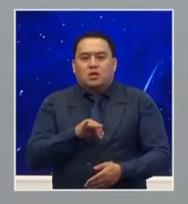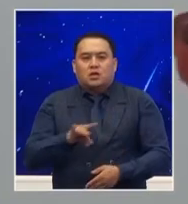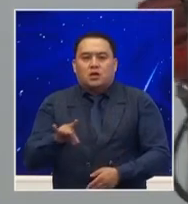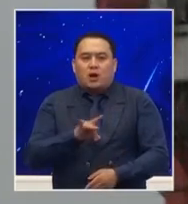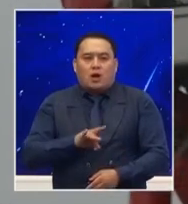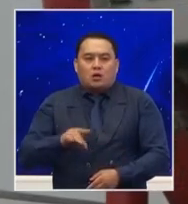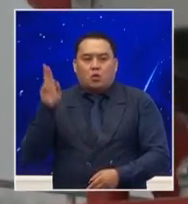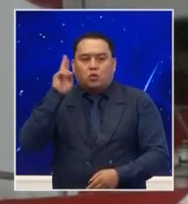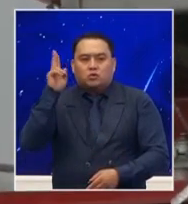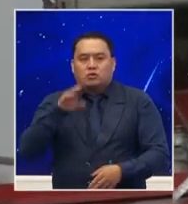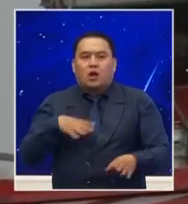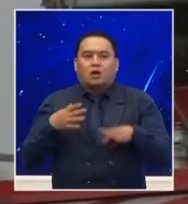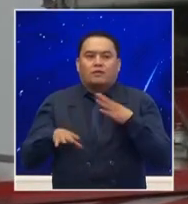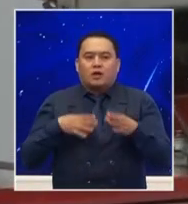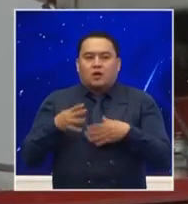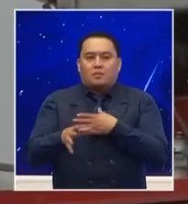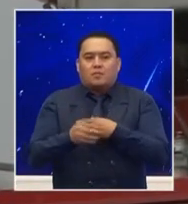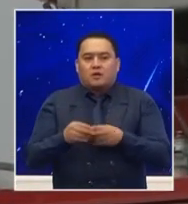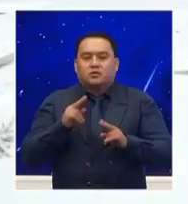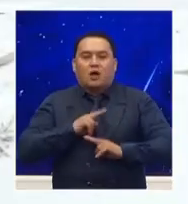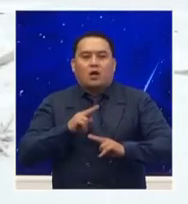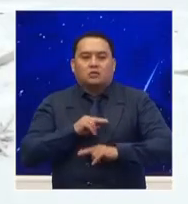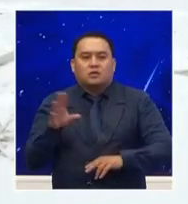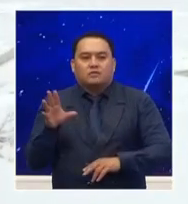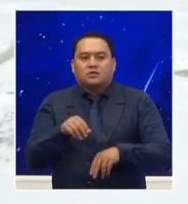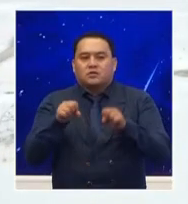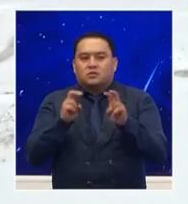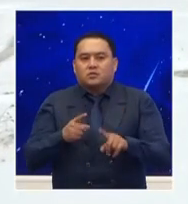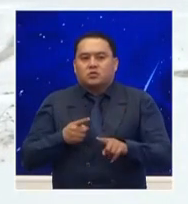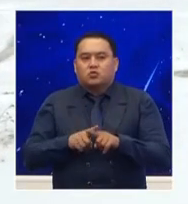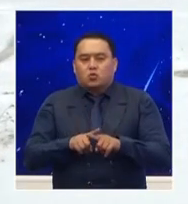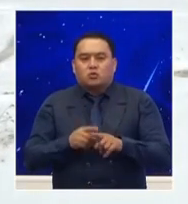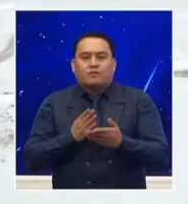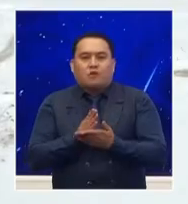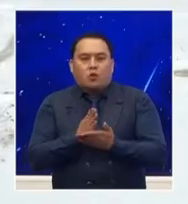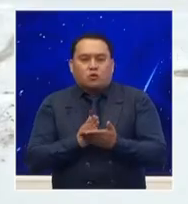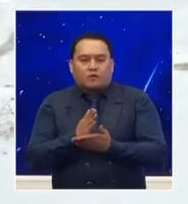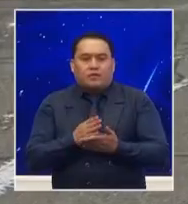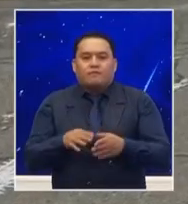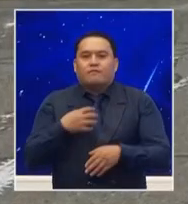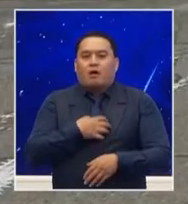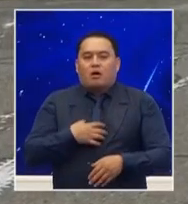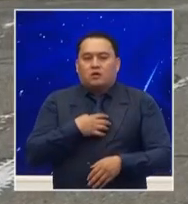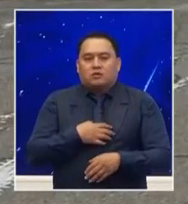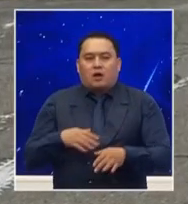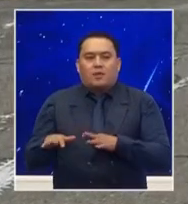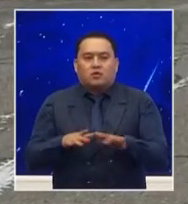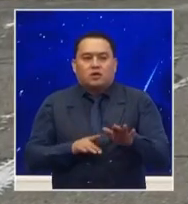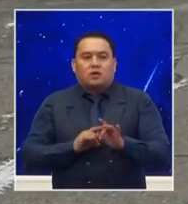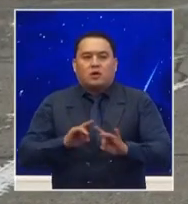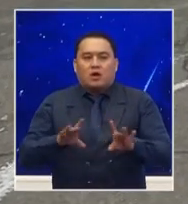района в ходе учений. Отработать слаженное взаимодействие всех спецслужб – важная часть спасательных операций, отмечает начальник